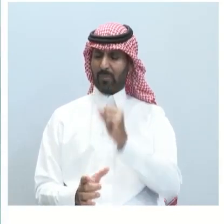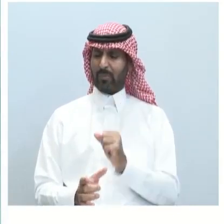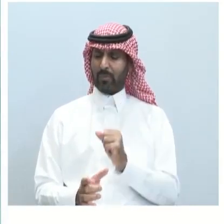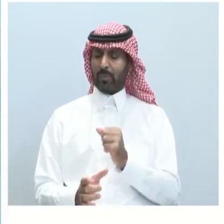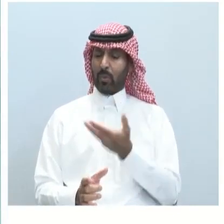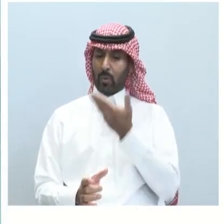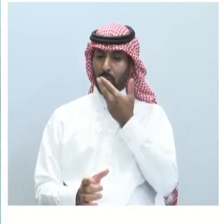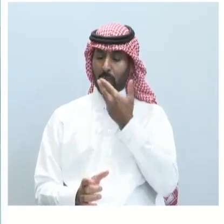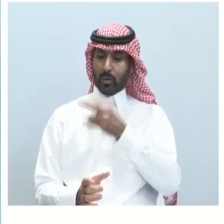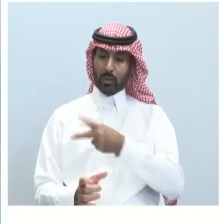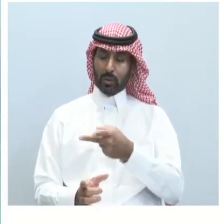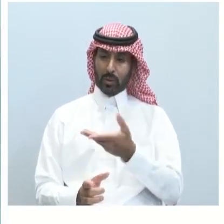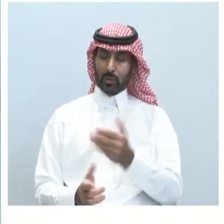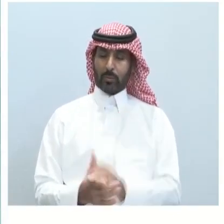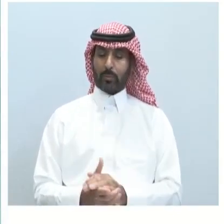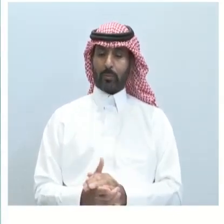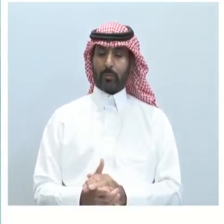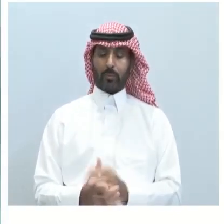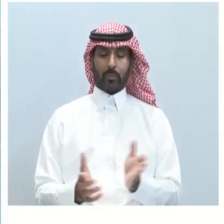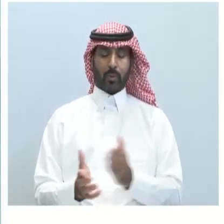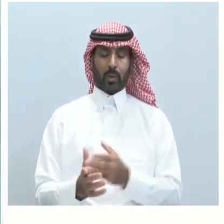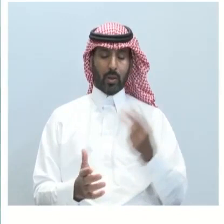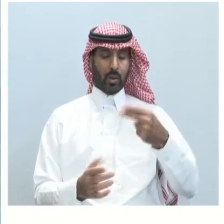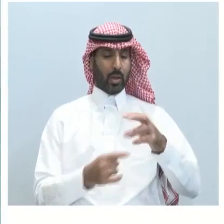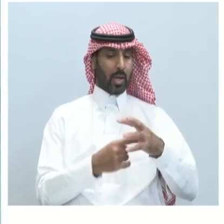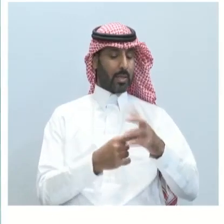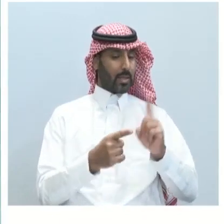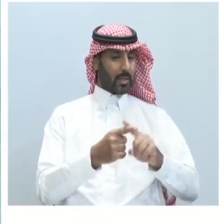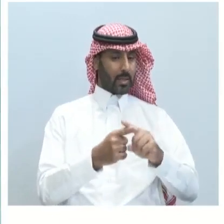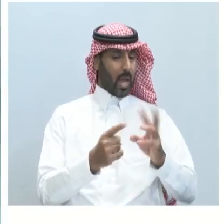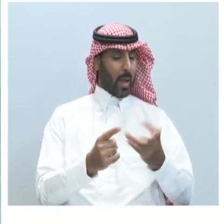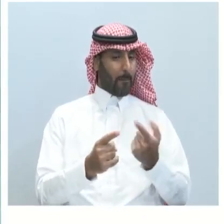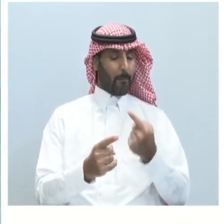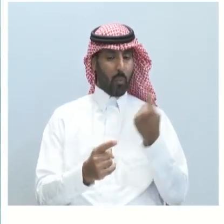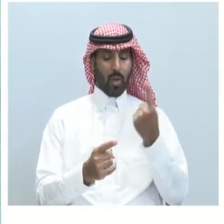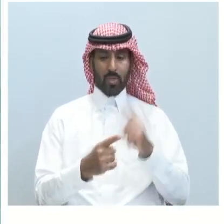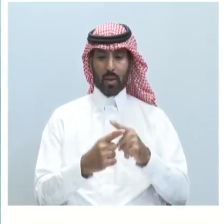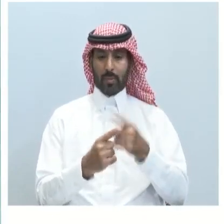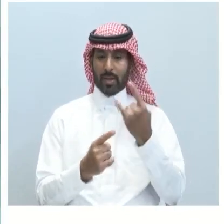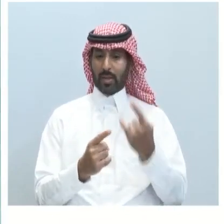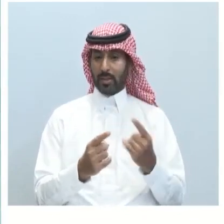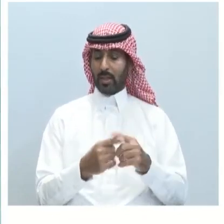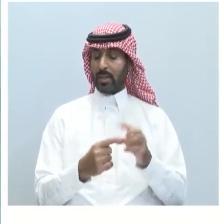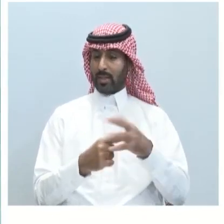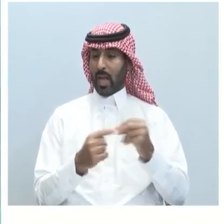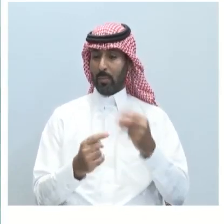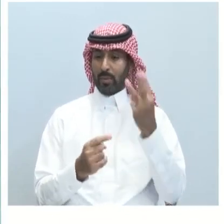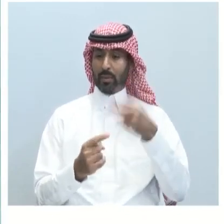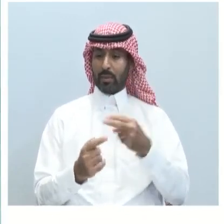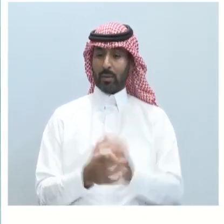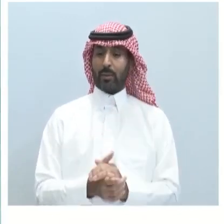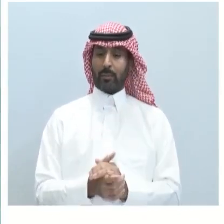تركيز الهيدروجين هنا كم يساوي واحد ضرب عشره والسالب كم والسالب 13 هذا تركيز مين